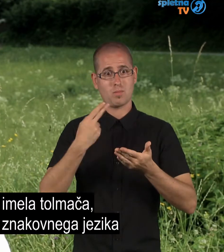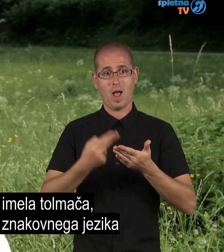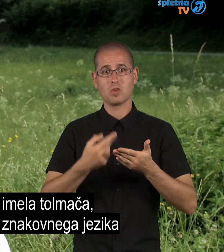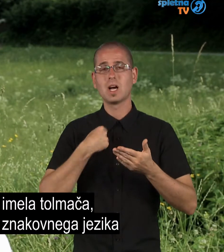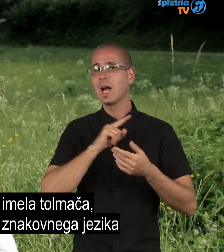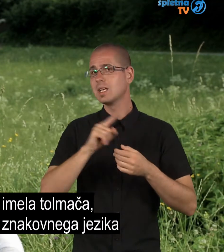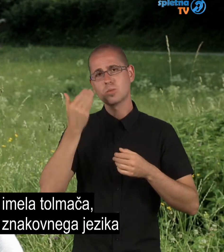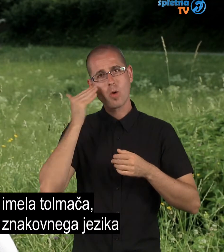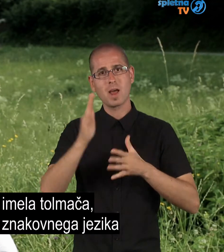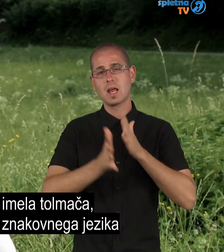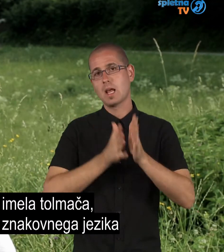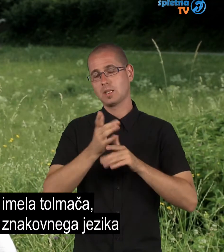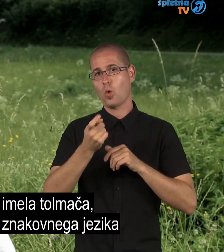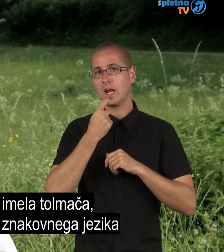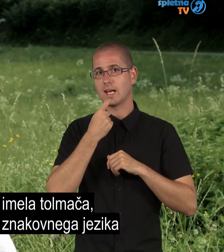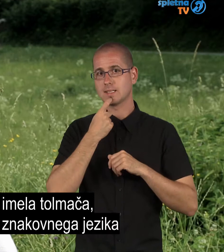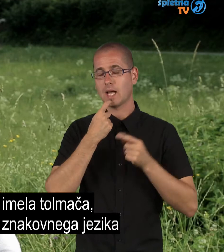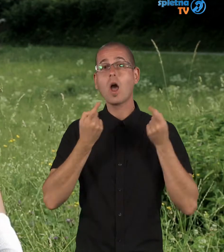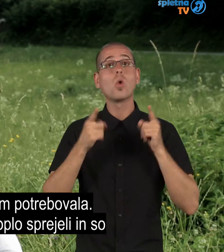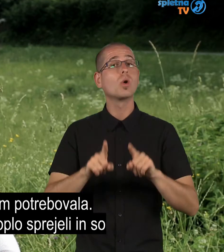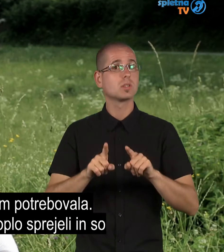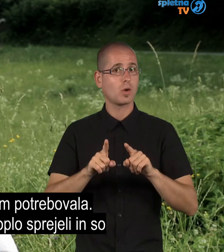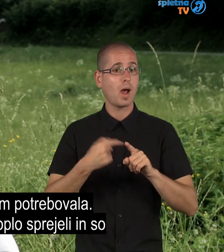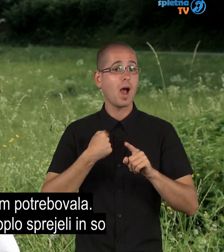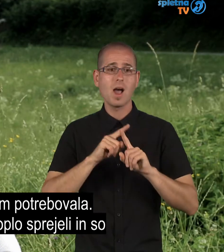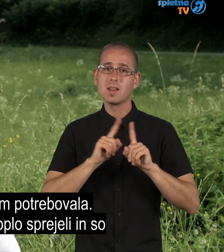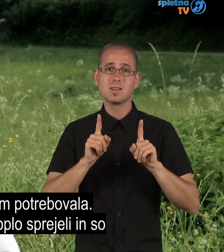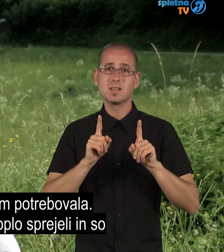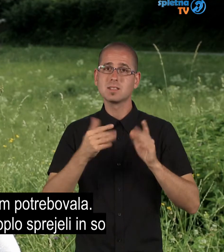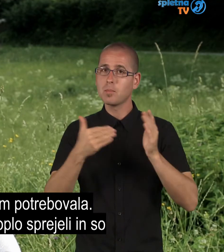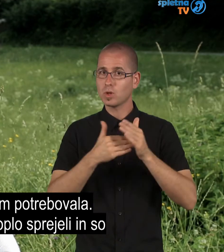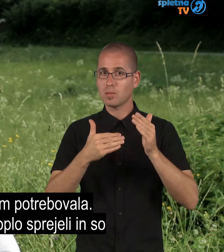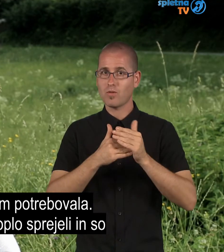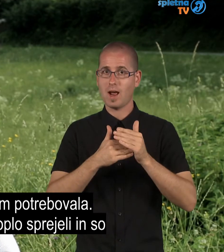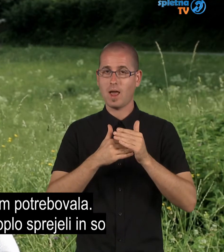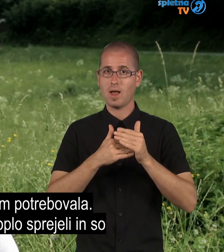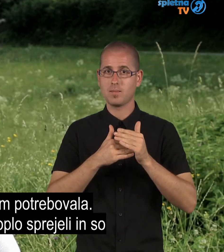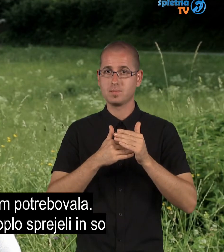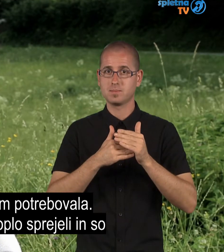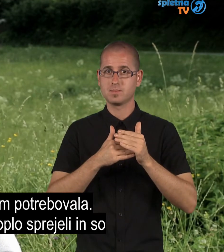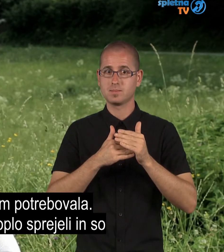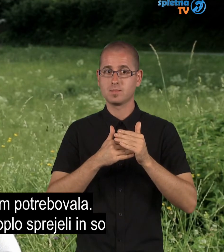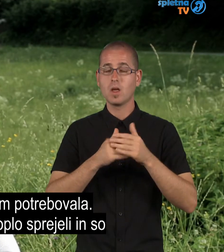ker nisem obvladala znakovnega jezika oziroma ga nisem potrebovala.